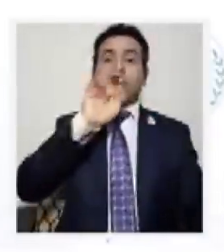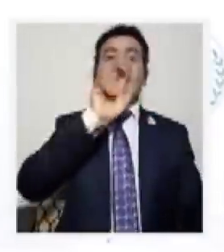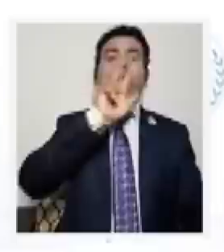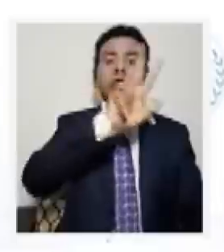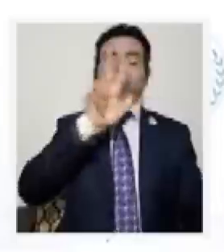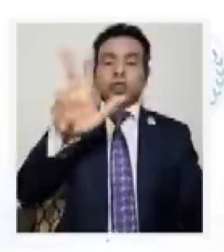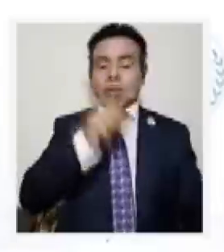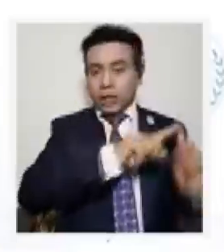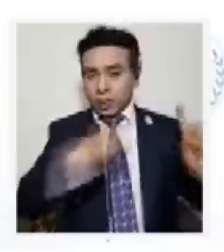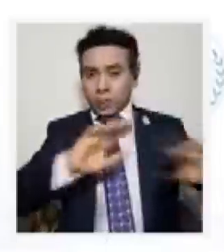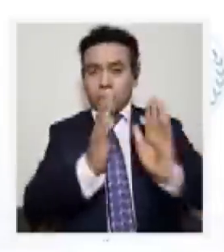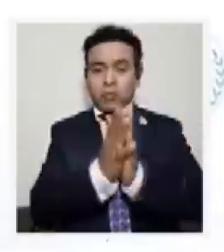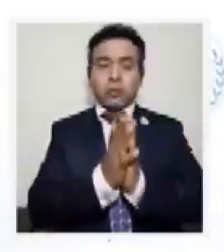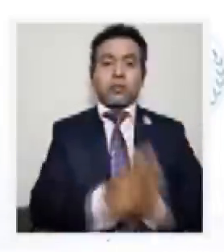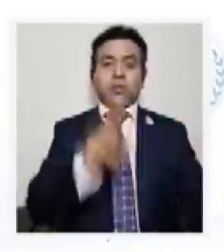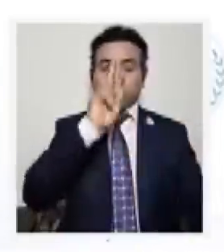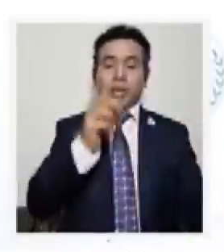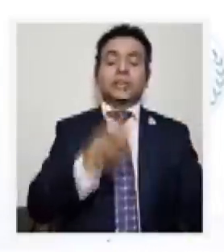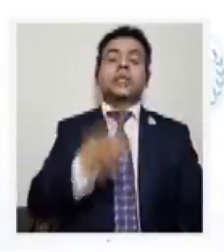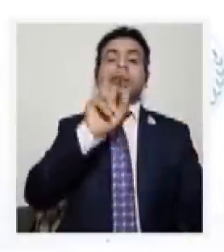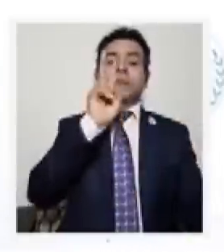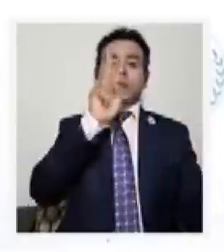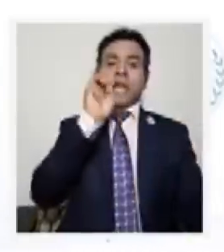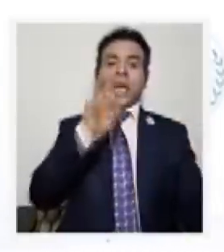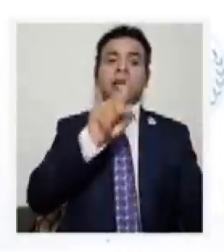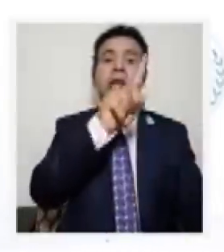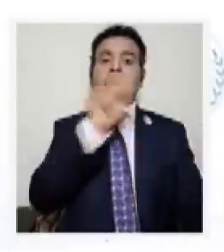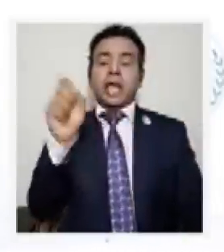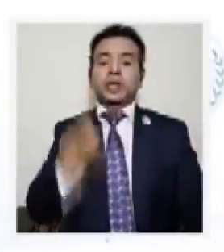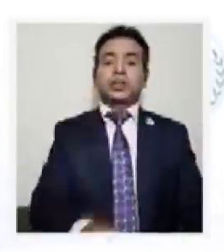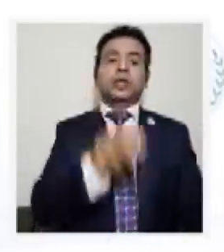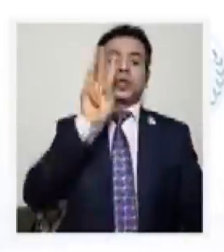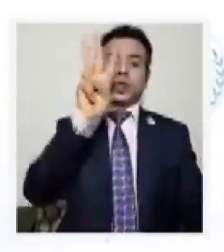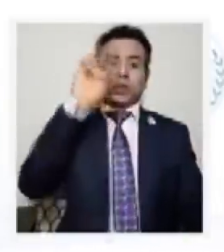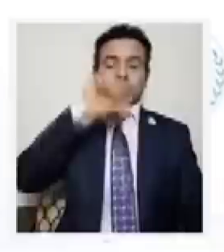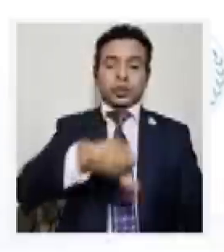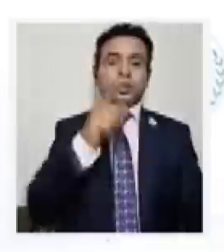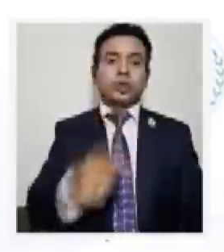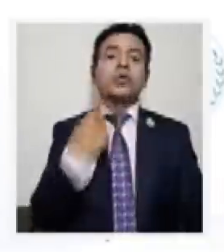710,455 জন। মৃত্যুবরণ করেছেন দক্ষিণ পূর্ব এশিয়ায় 24 ঘন্টায় 488 জন এবং এ পর্যন্ত